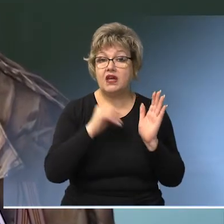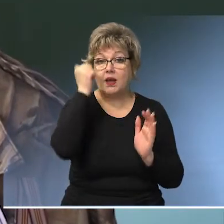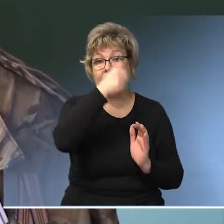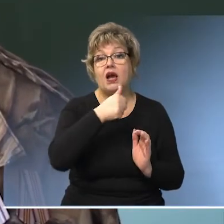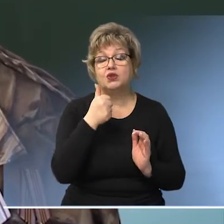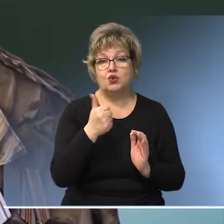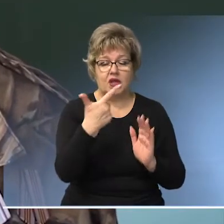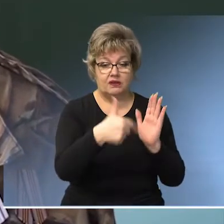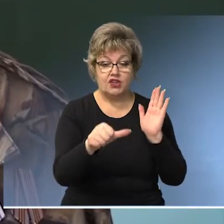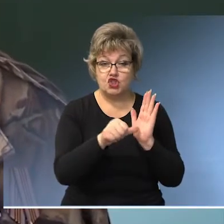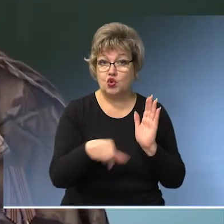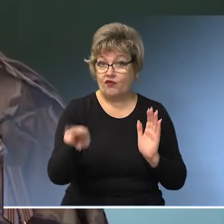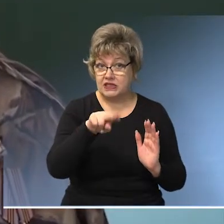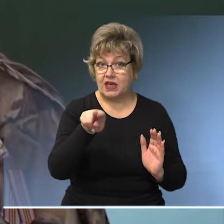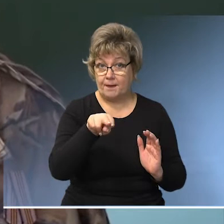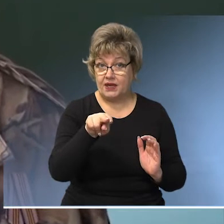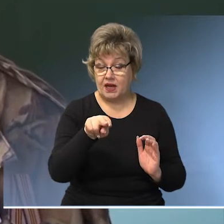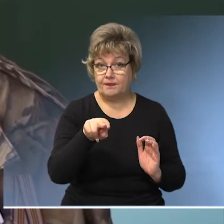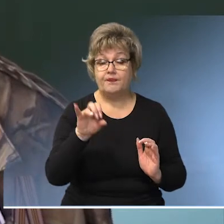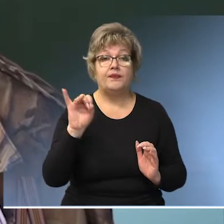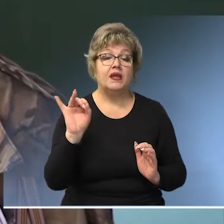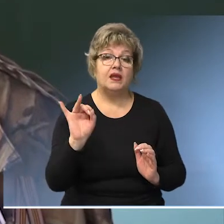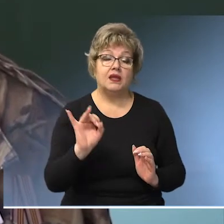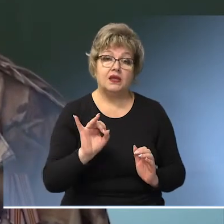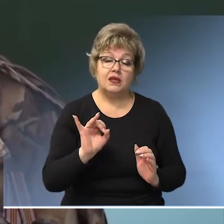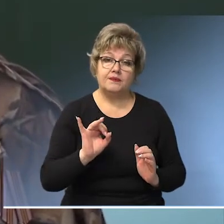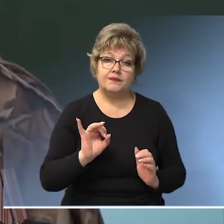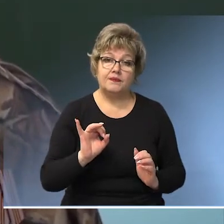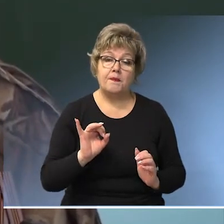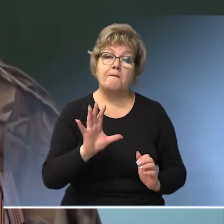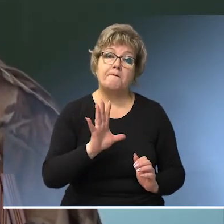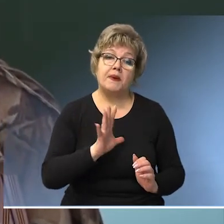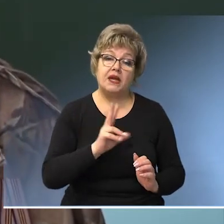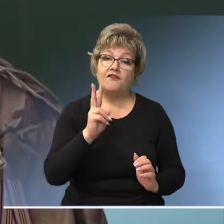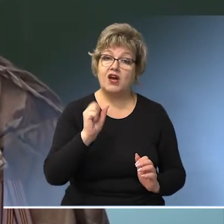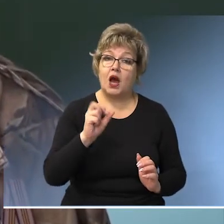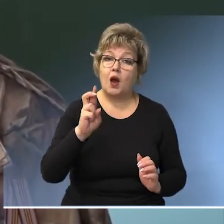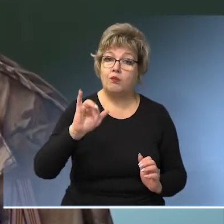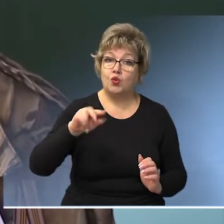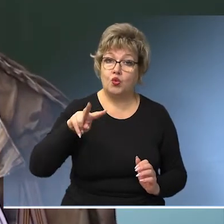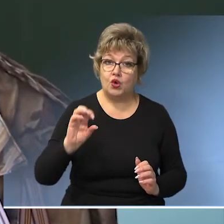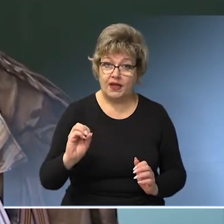году, 26 декабря, и были в Кабуле,